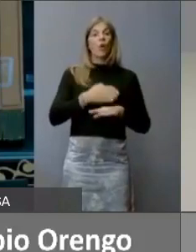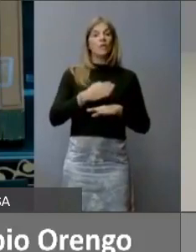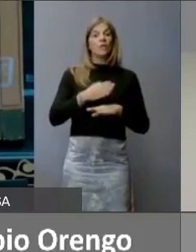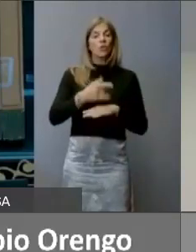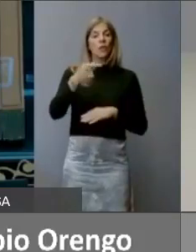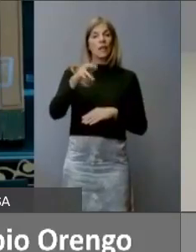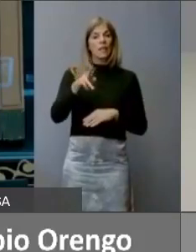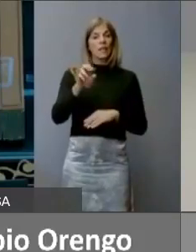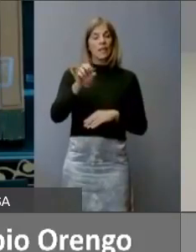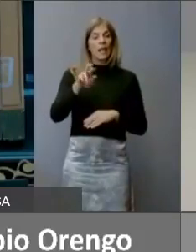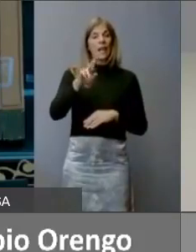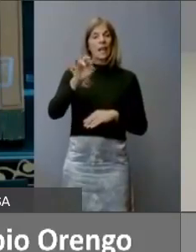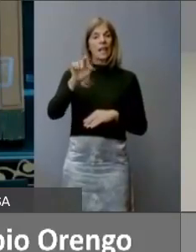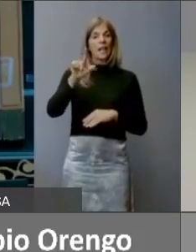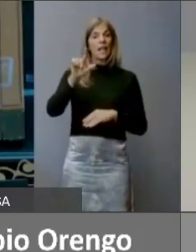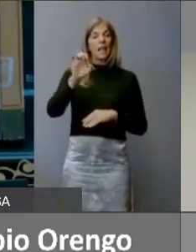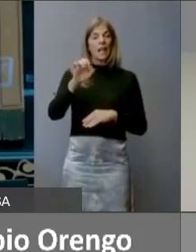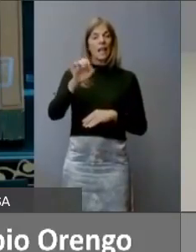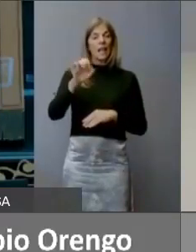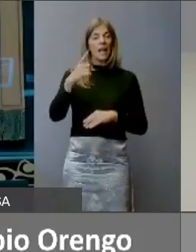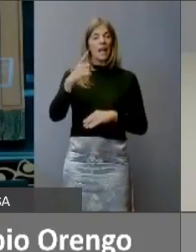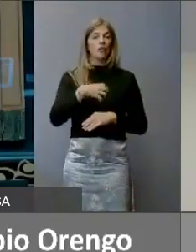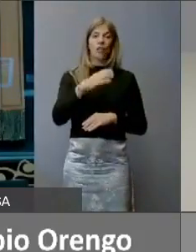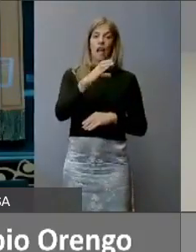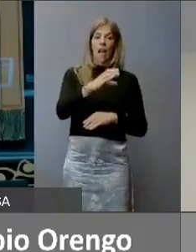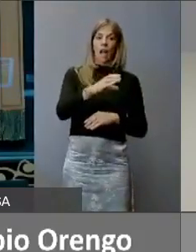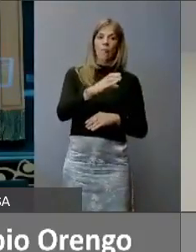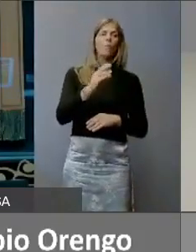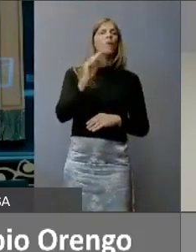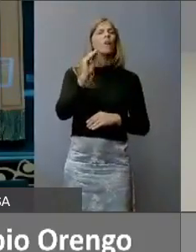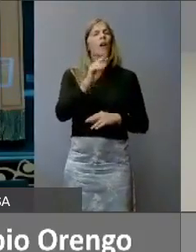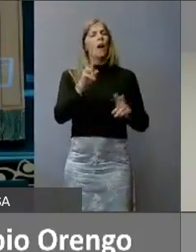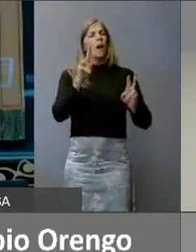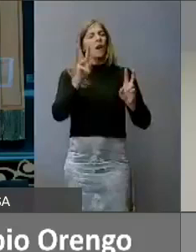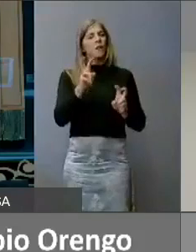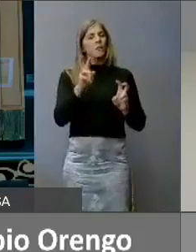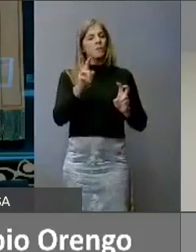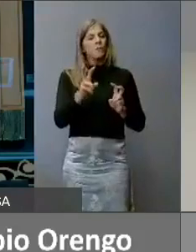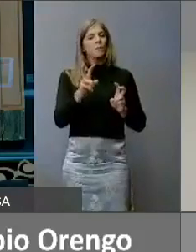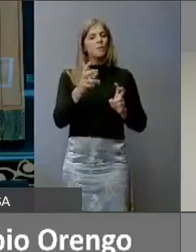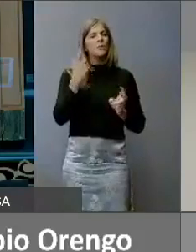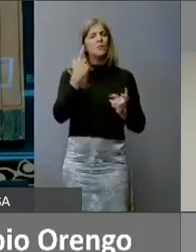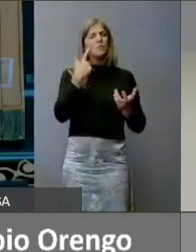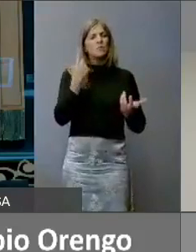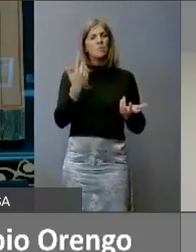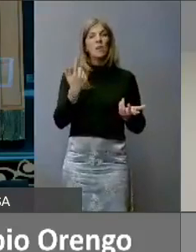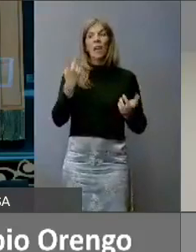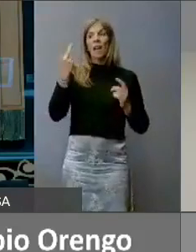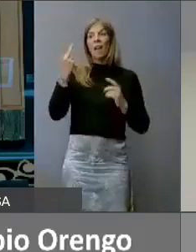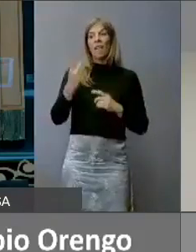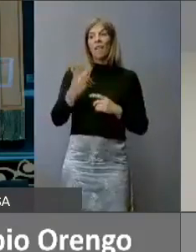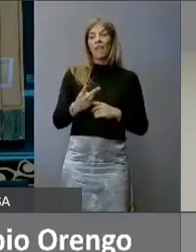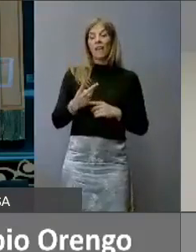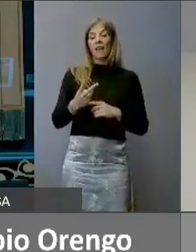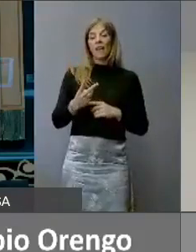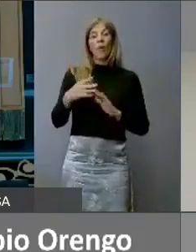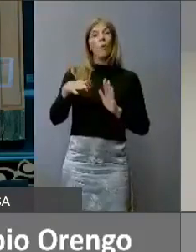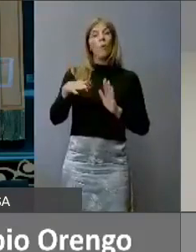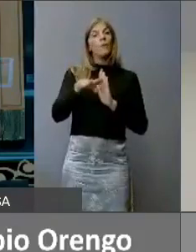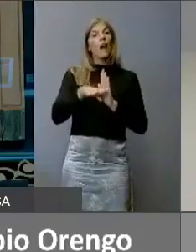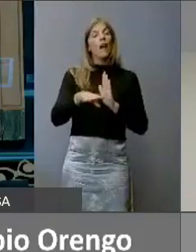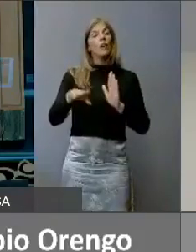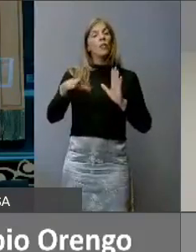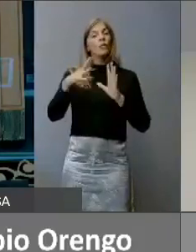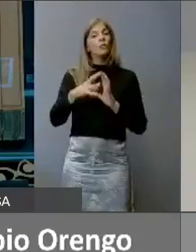l'assessore campora si chiedono le ragioni per cui nonostante le previsioni di crescita indicate nel piano industriale aziendale